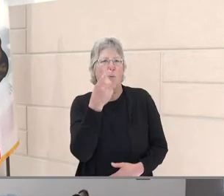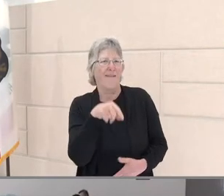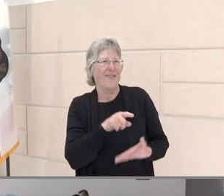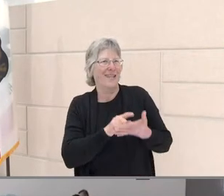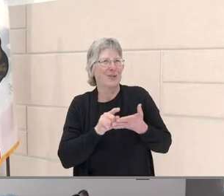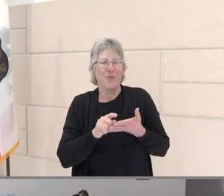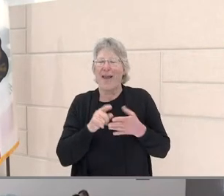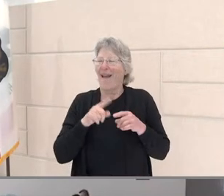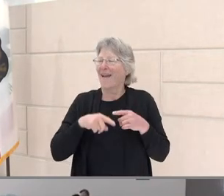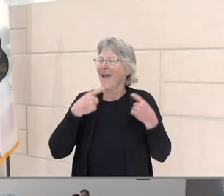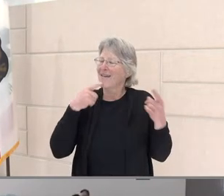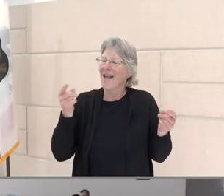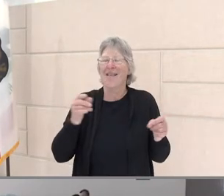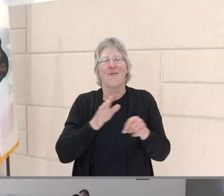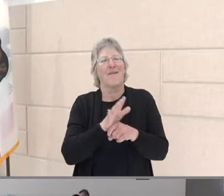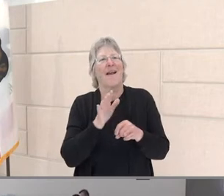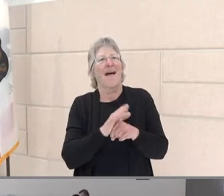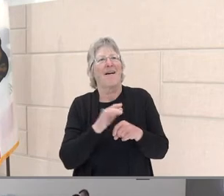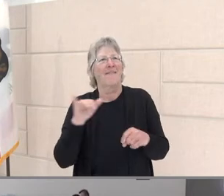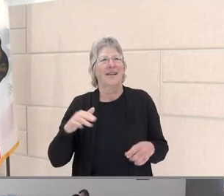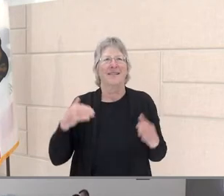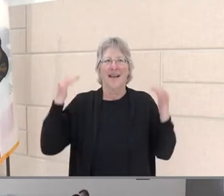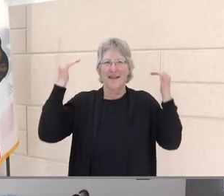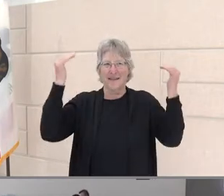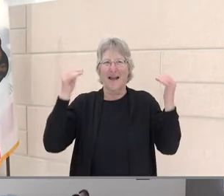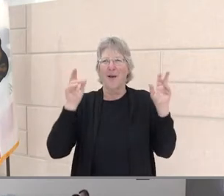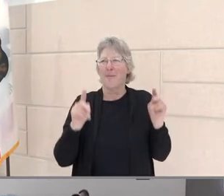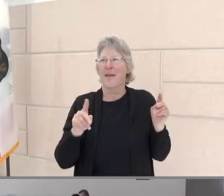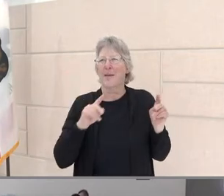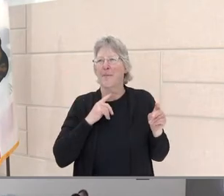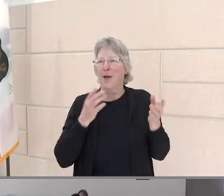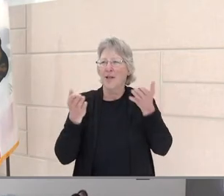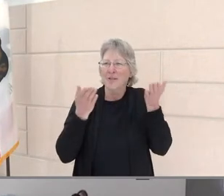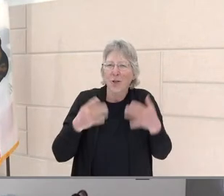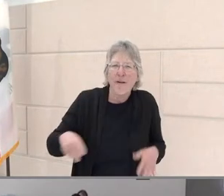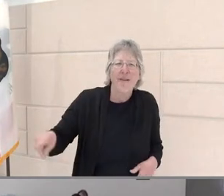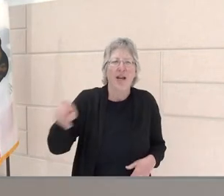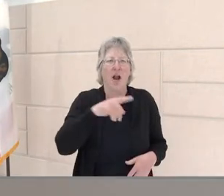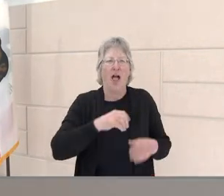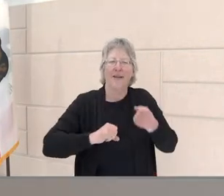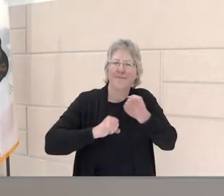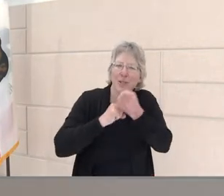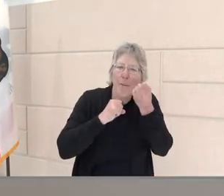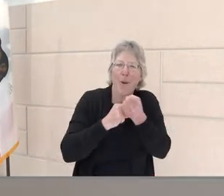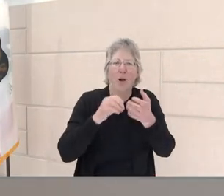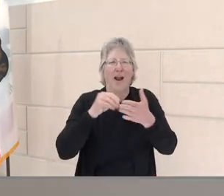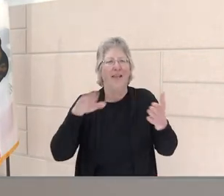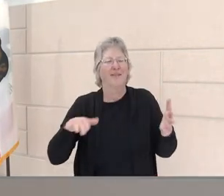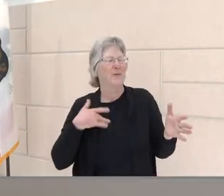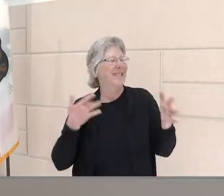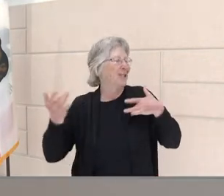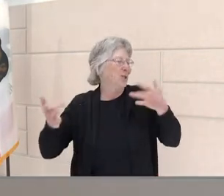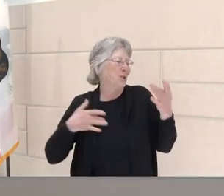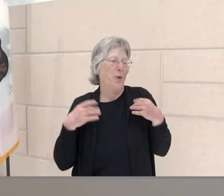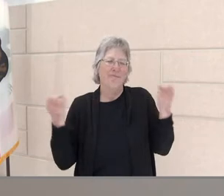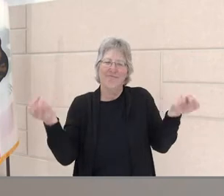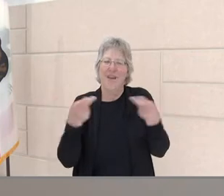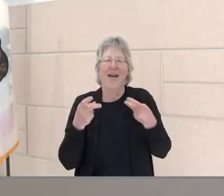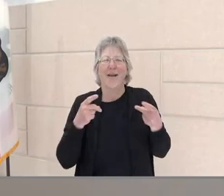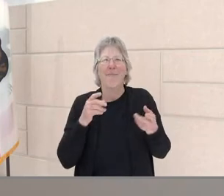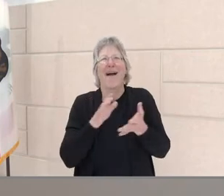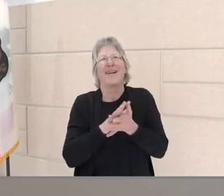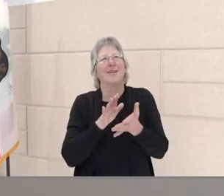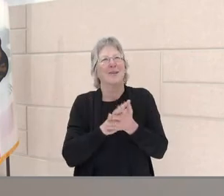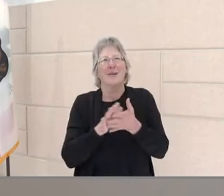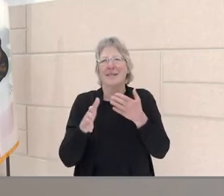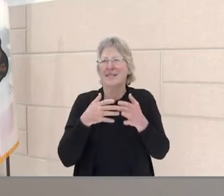ម្រាប់ទទួលសិស្សថ្នាក់ K12 ត្រឡប់ចូលរៀនវិញហ្នឹងក្នុងនាមគាត់ជាបុគ្គលិកដែលធ្វើការជួយសិស្សគឺពួកយើងមាន